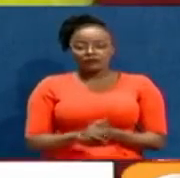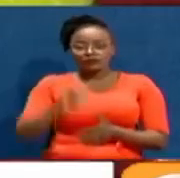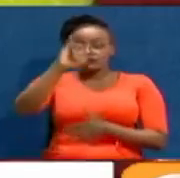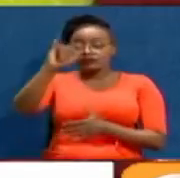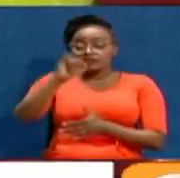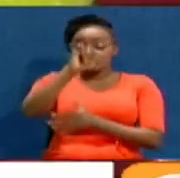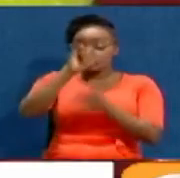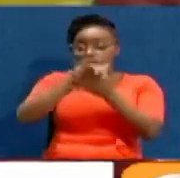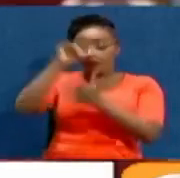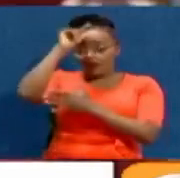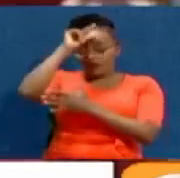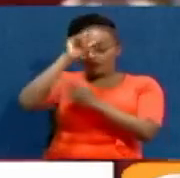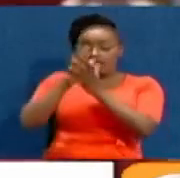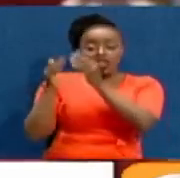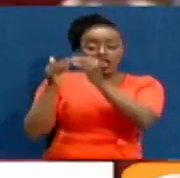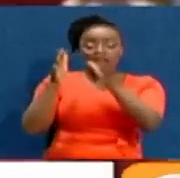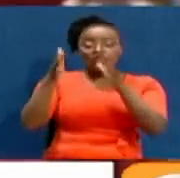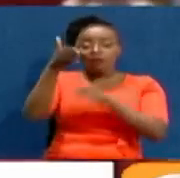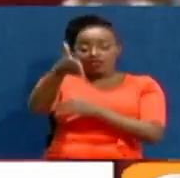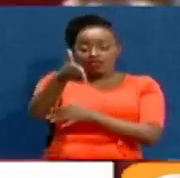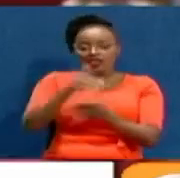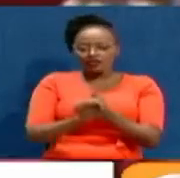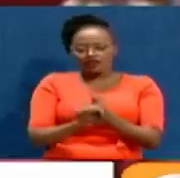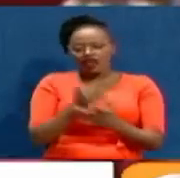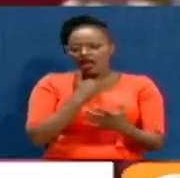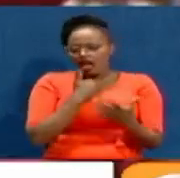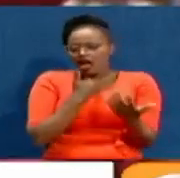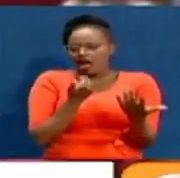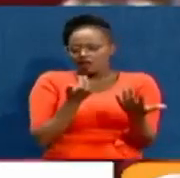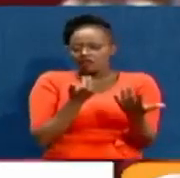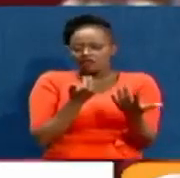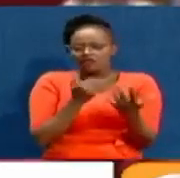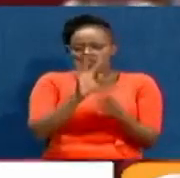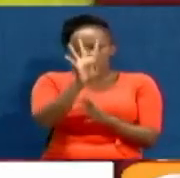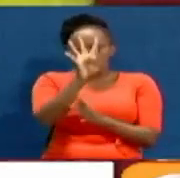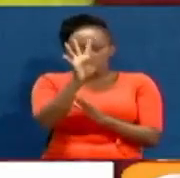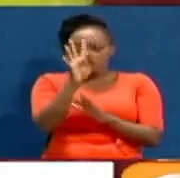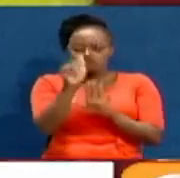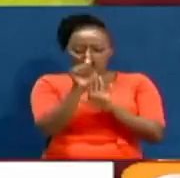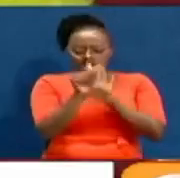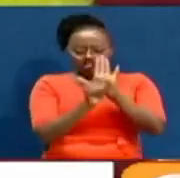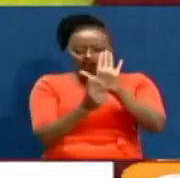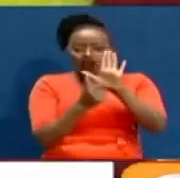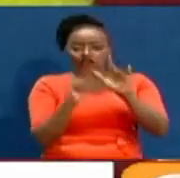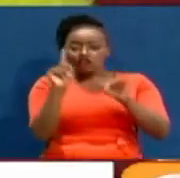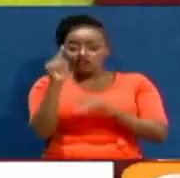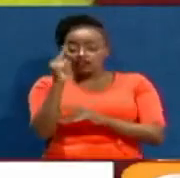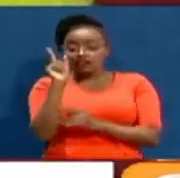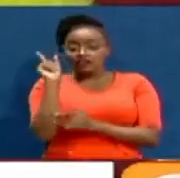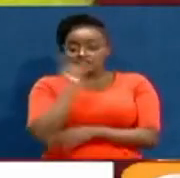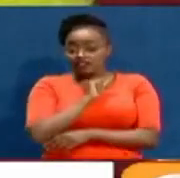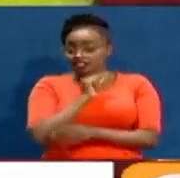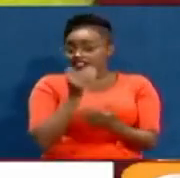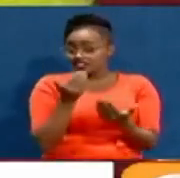Jubilee government and their leaders are here, have their 4-point agenda. Wamalize hiyo kwanza.